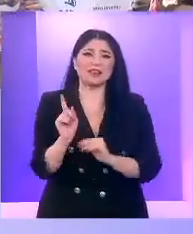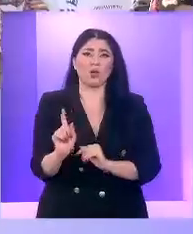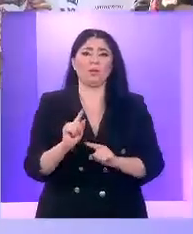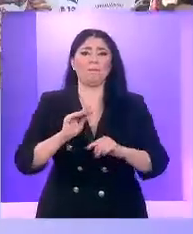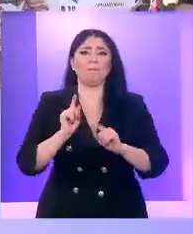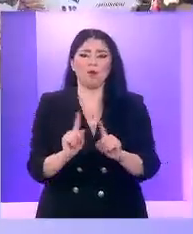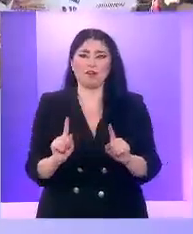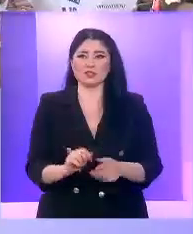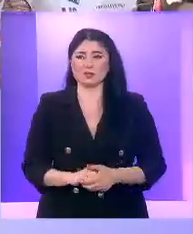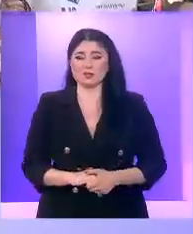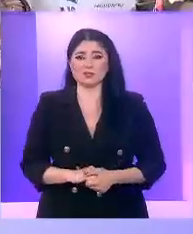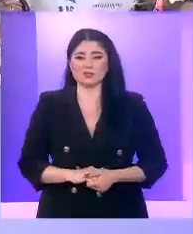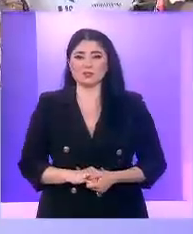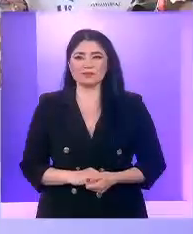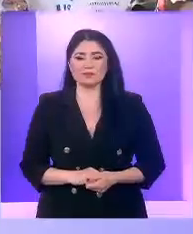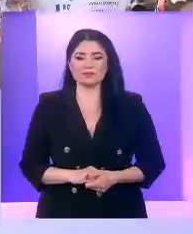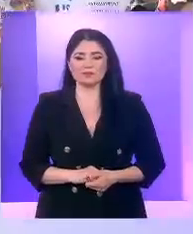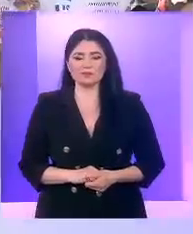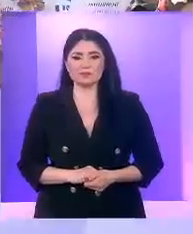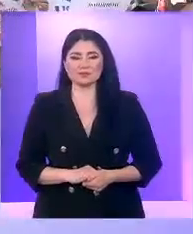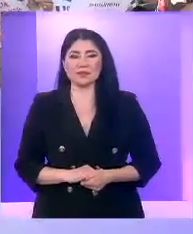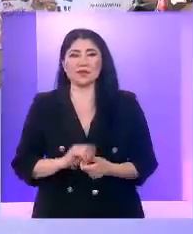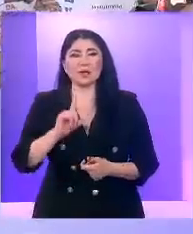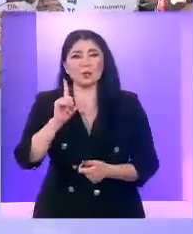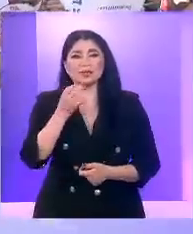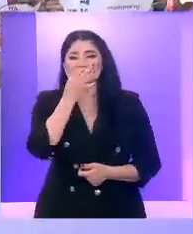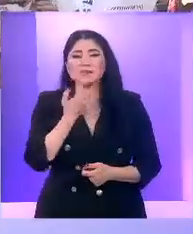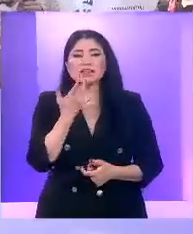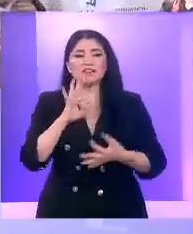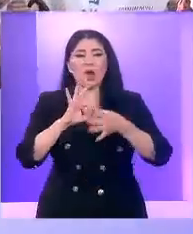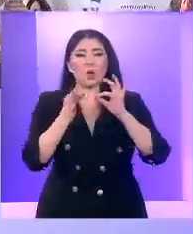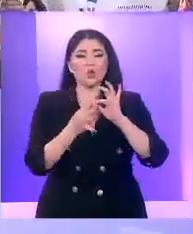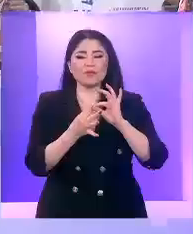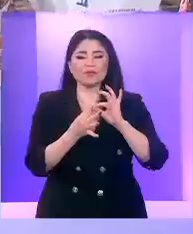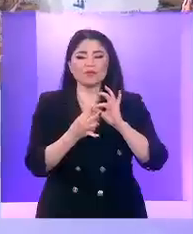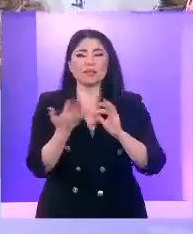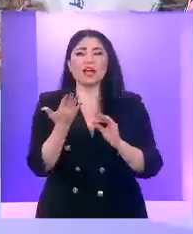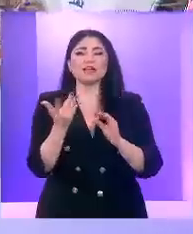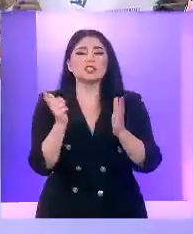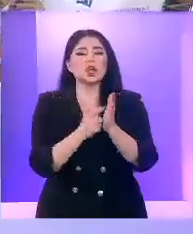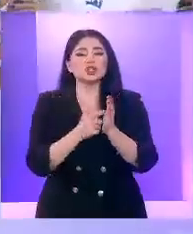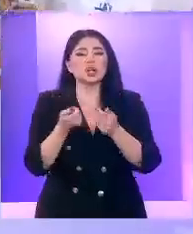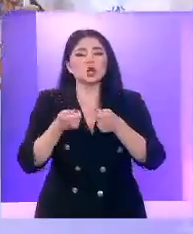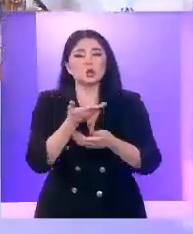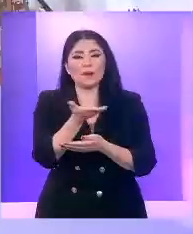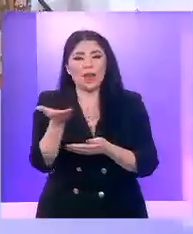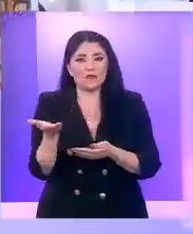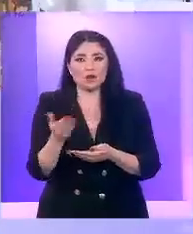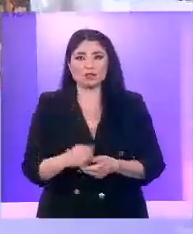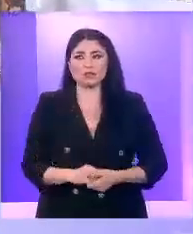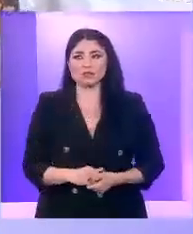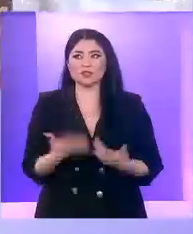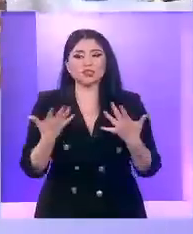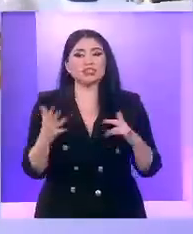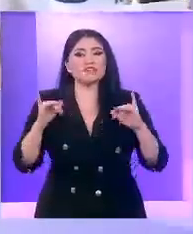finalul acestei intervenții. Spuneți-mi, vă rog, în câteva cuvinte, care sunt doleanțele dumneavoastră și ce se